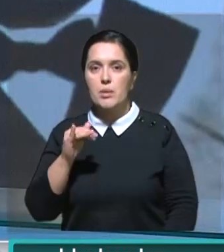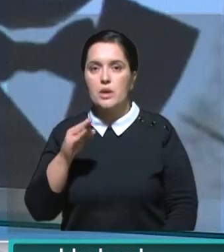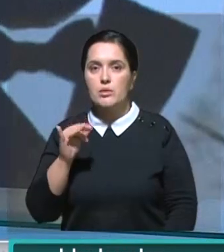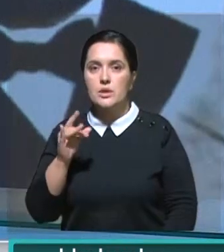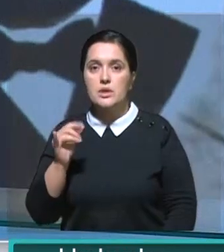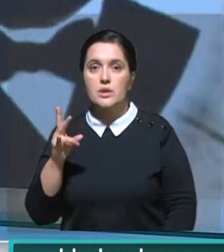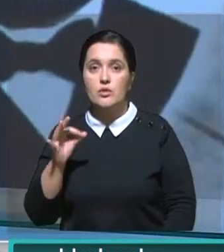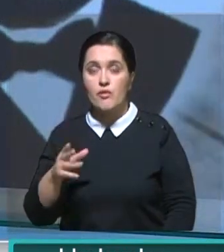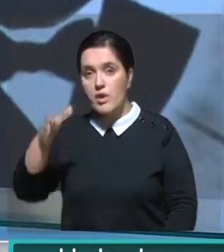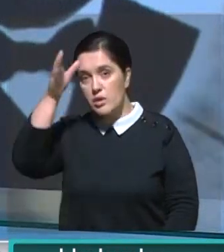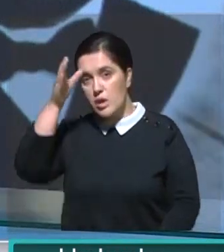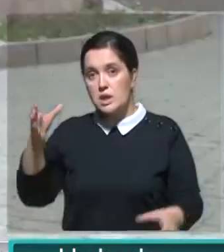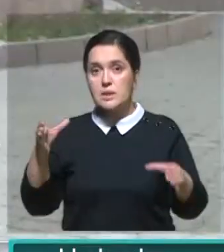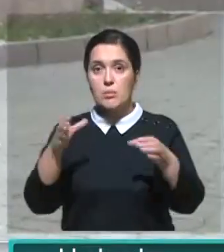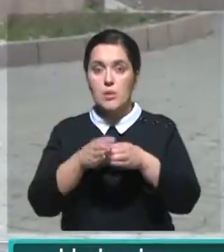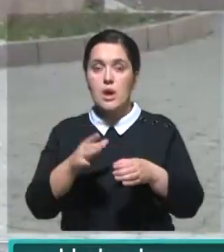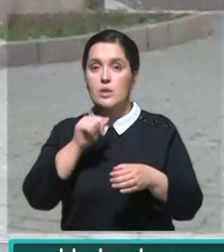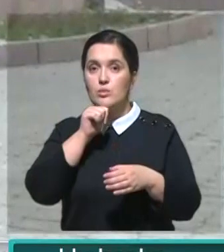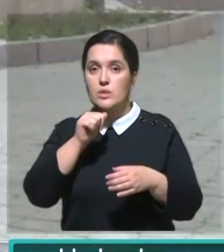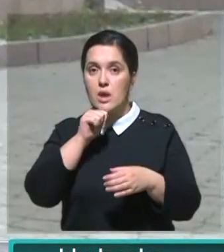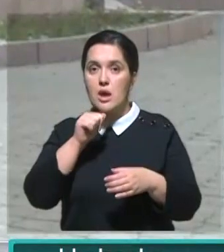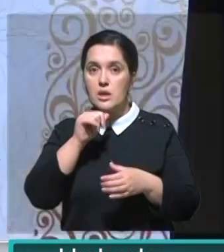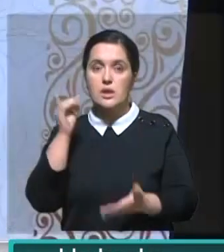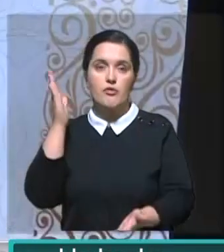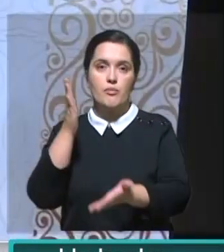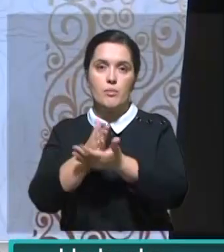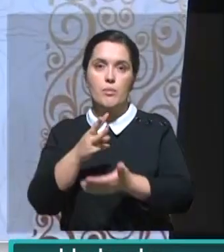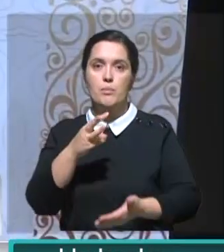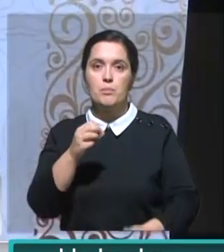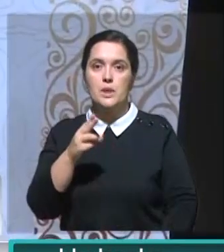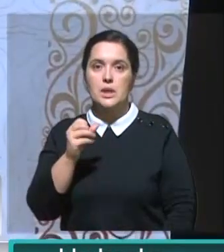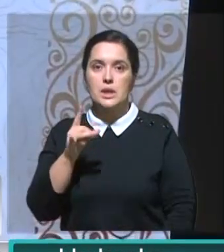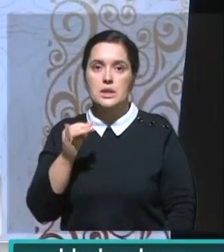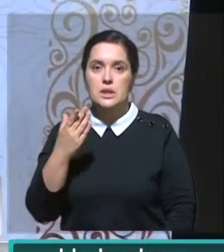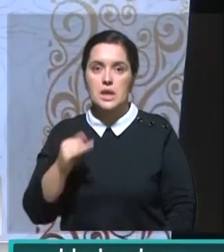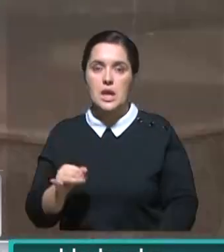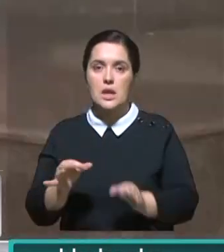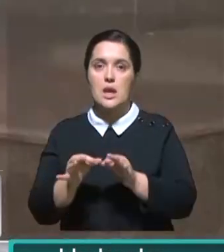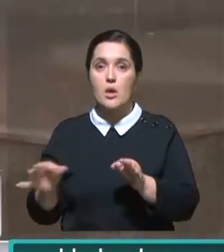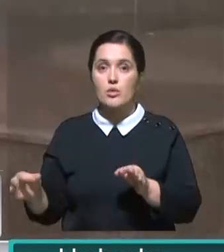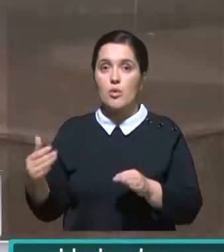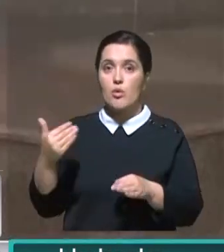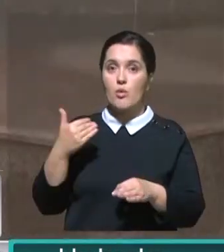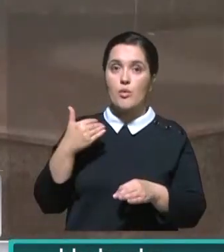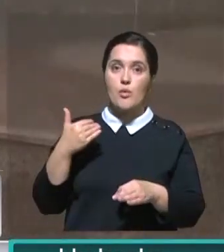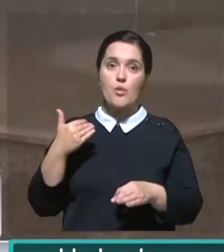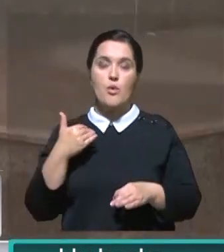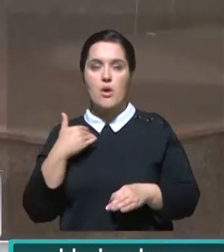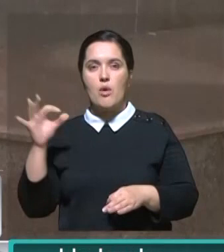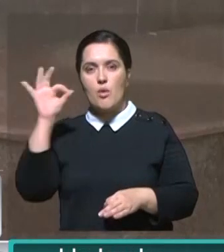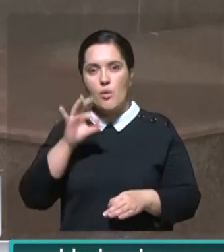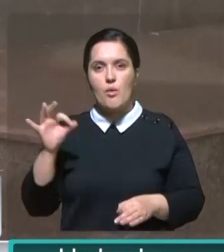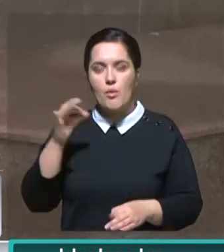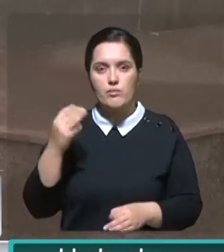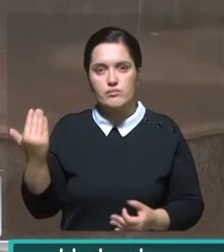Ахмета Байтурсынова. Научная экспедиция выехала из Костанай и держит путь в Медокаринский район. Цель – восполнить пробелы в